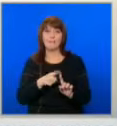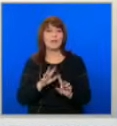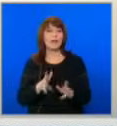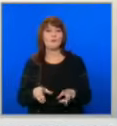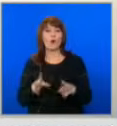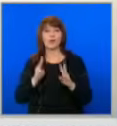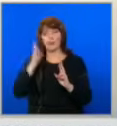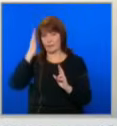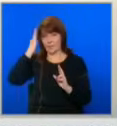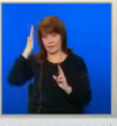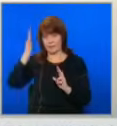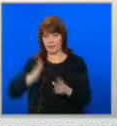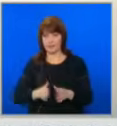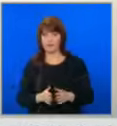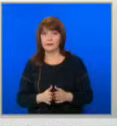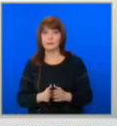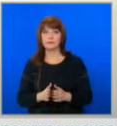какво решиха министрите